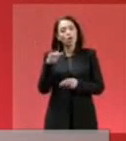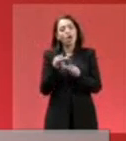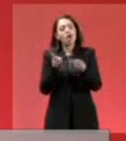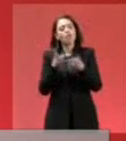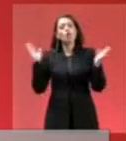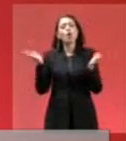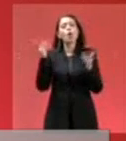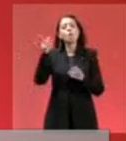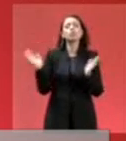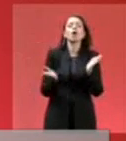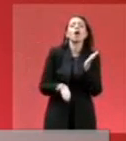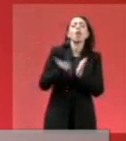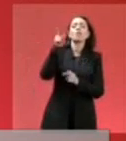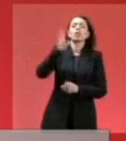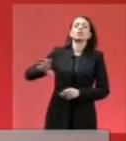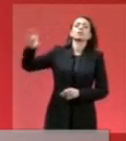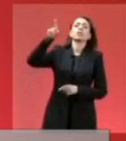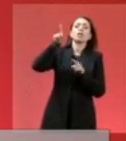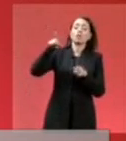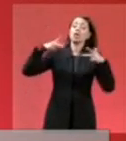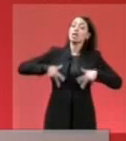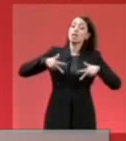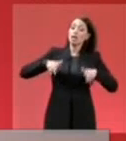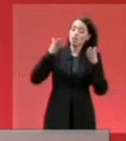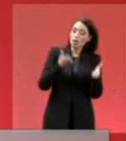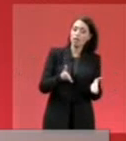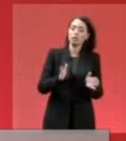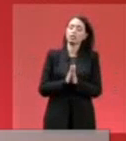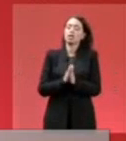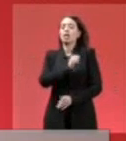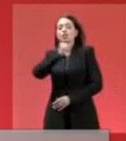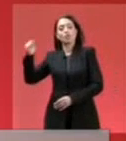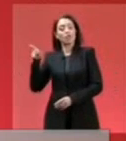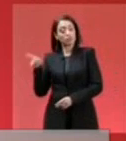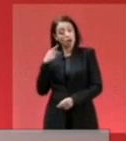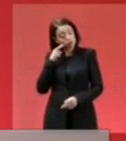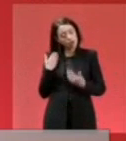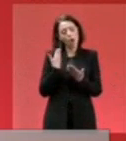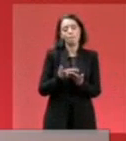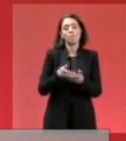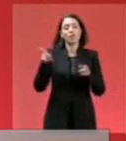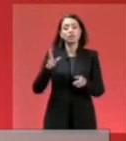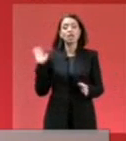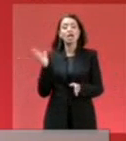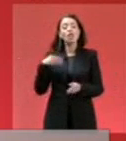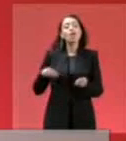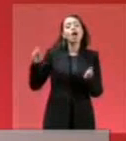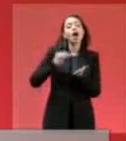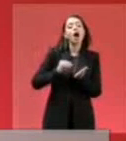ελευθεριών όπου ανέβηκαν στην Ευρώπη κυβερνήσεις της άκρας δεξιάς. Απέδειξαν ότι κάθε άλλο